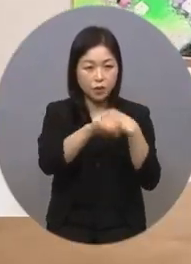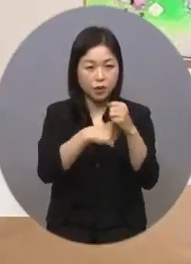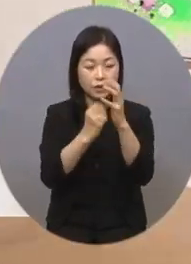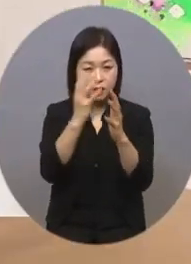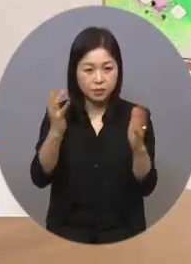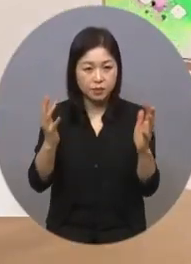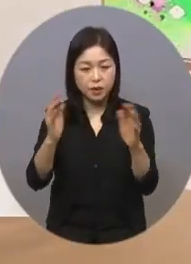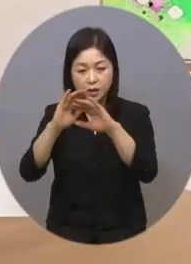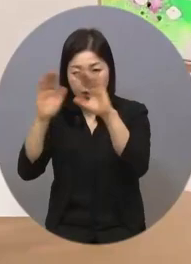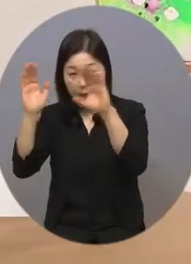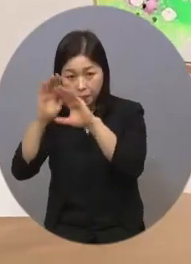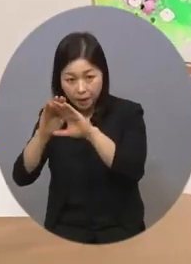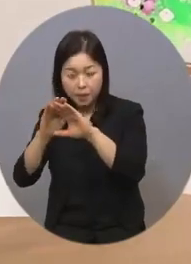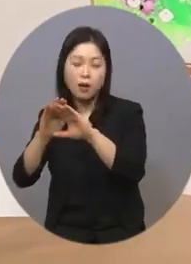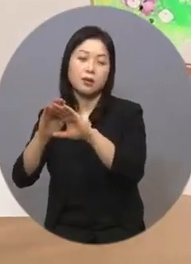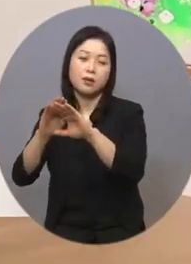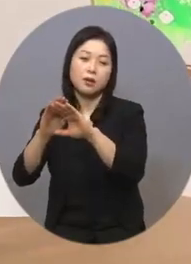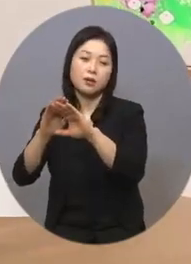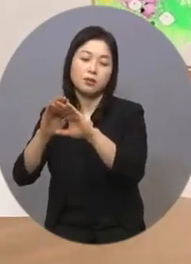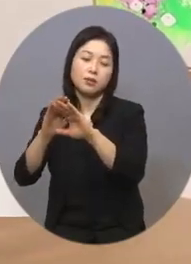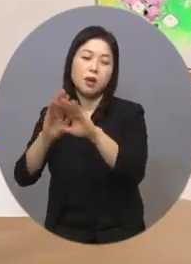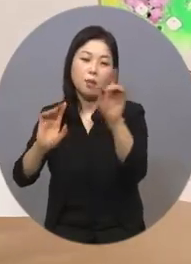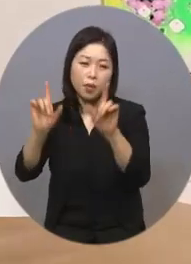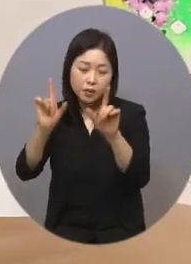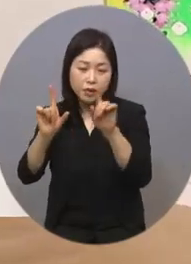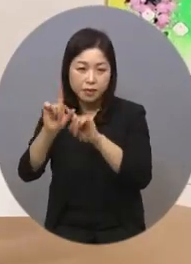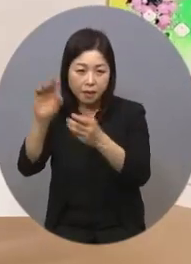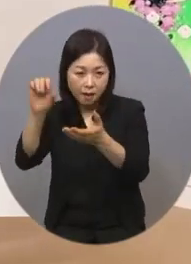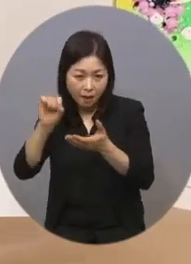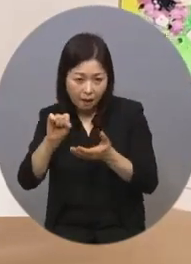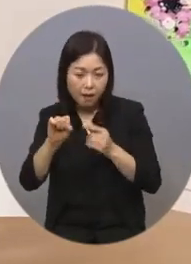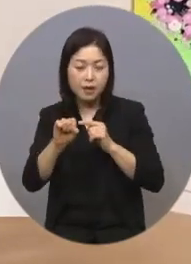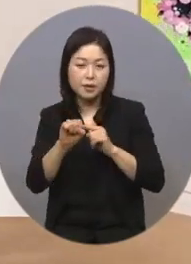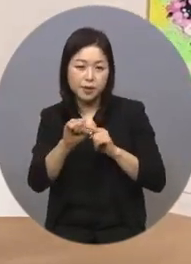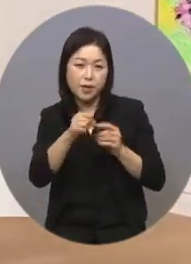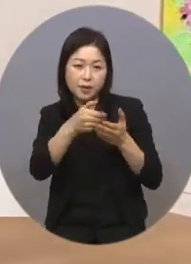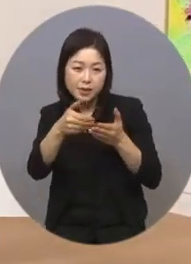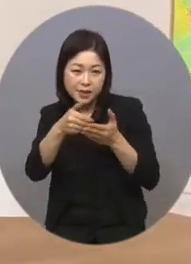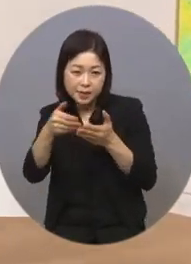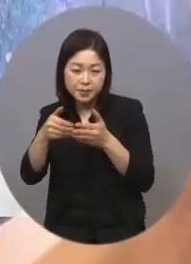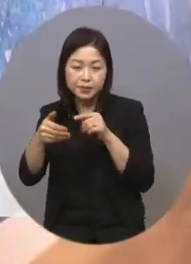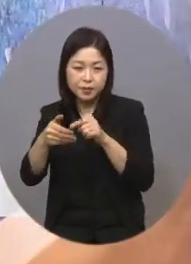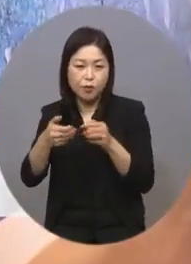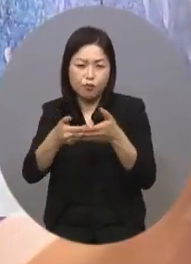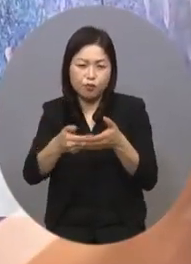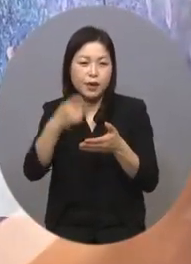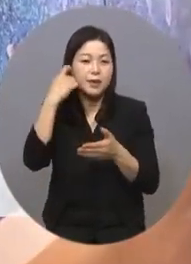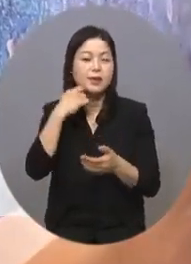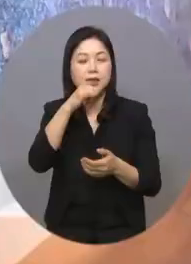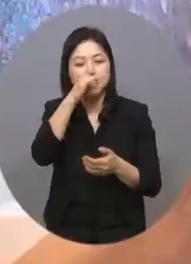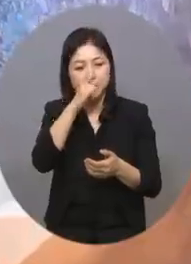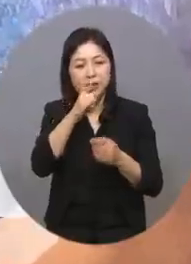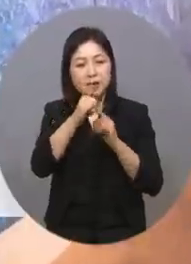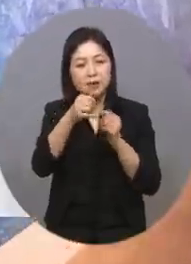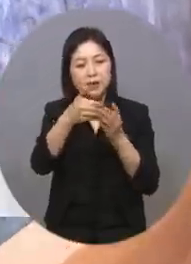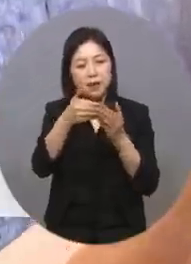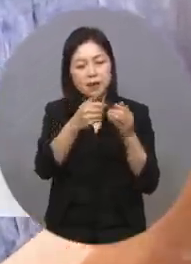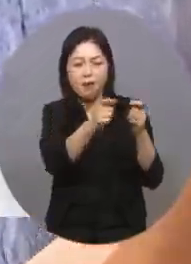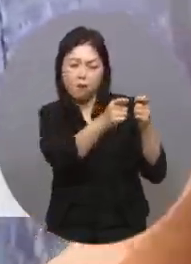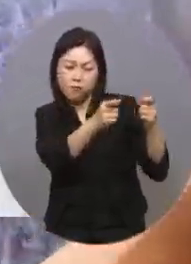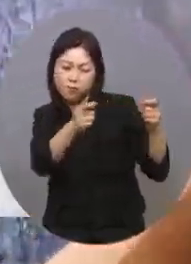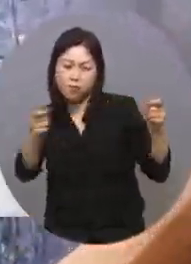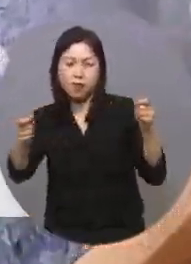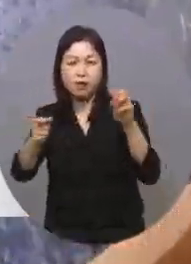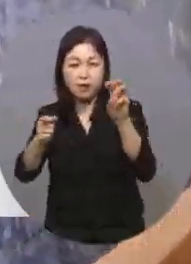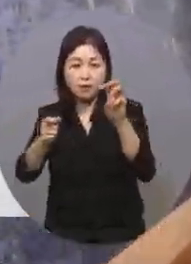밤의 일상적인 모습을 소재로 삼아 산뜻하면서도 무게감 있는 색채로 장장 30m에 달하는